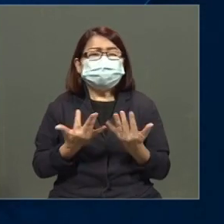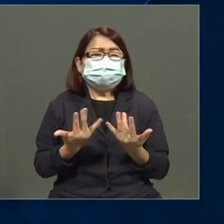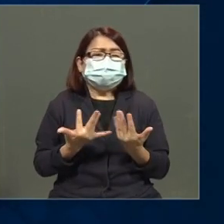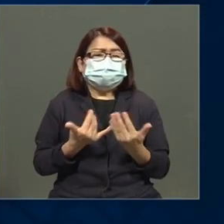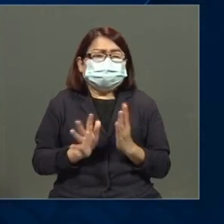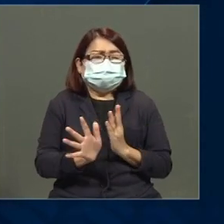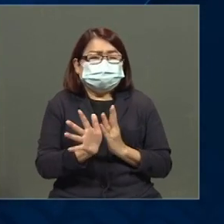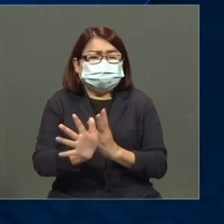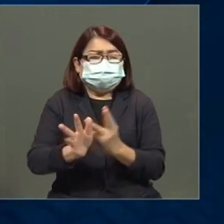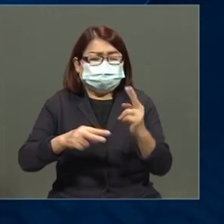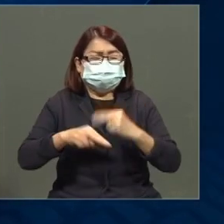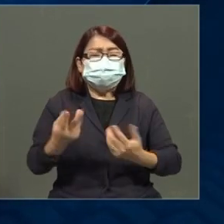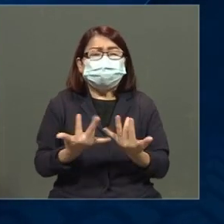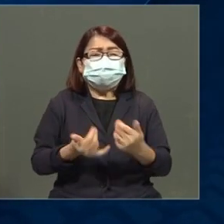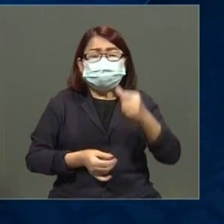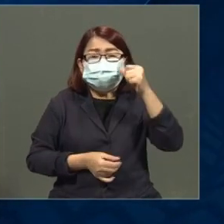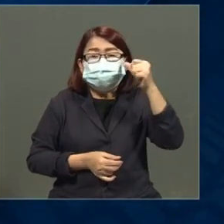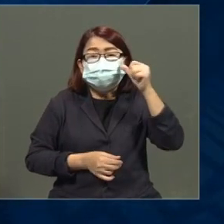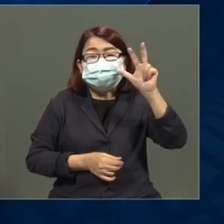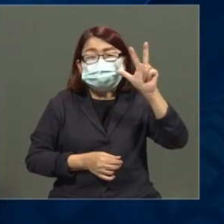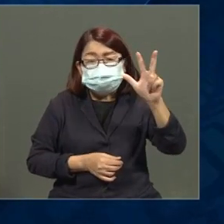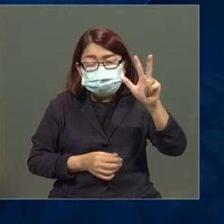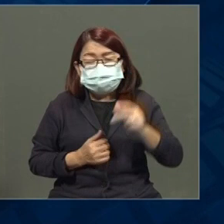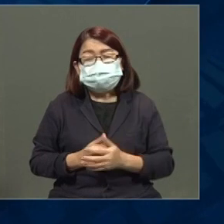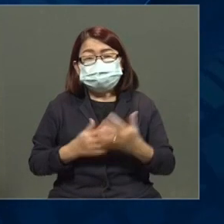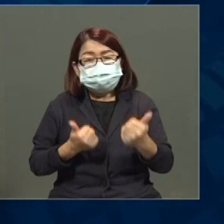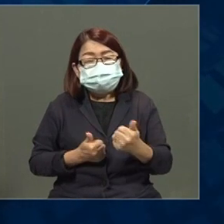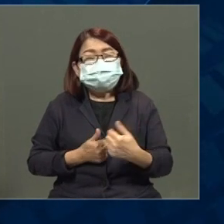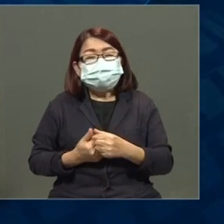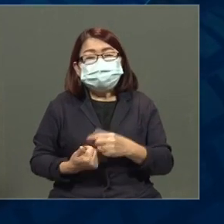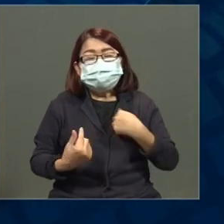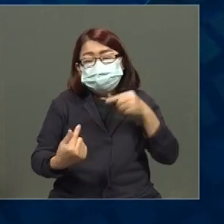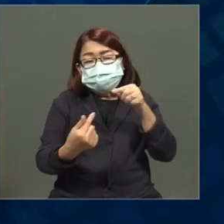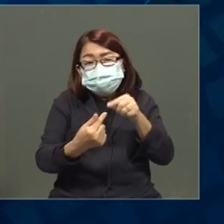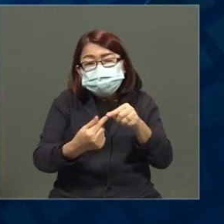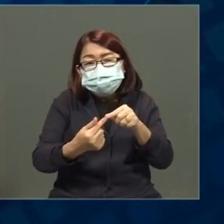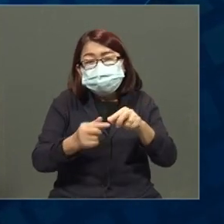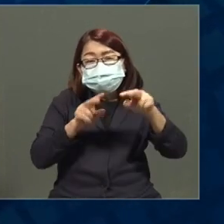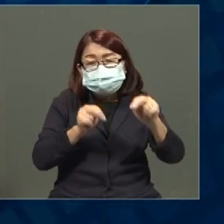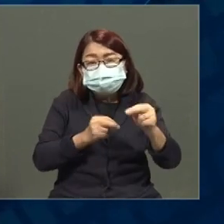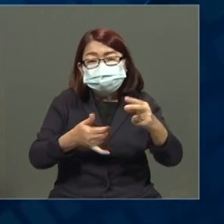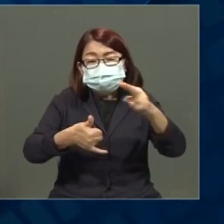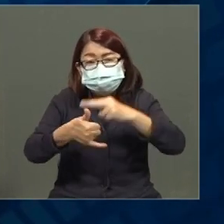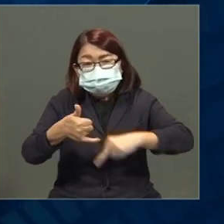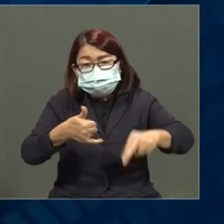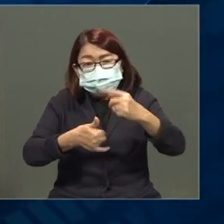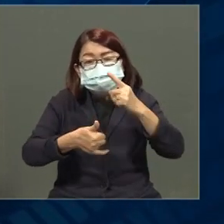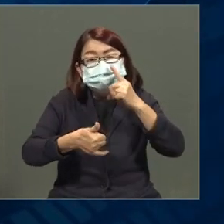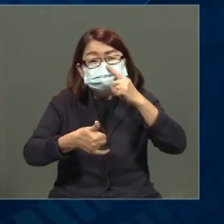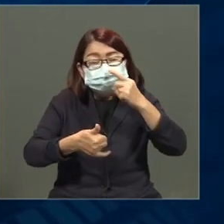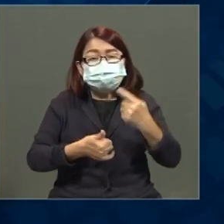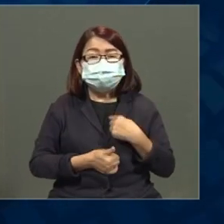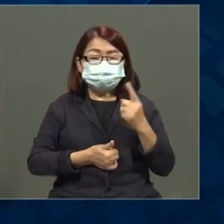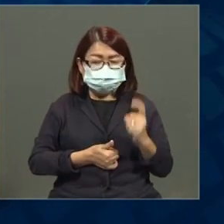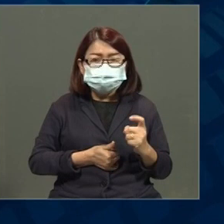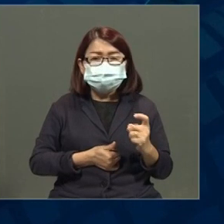วจเป็นเวลา3วันและพอวันที่จะได้รับการตรวจก็พบว่ามีการเสียชีวิตนะคะแล้วก็